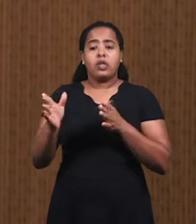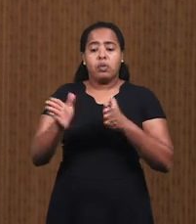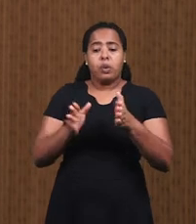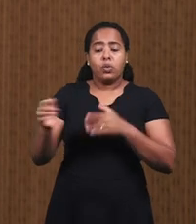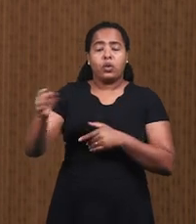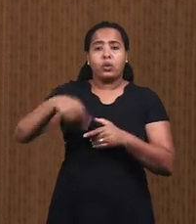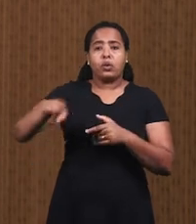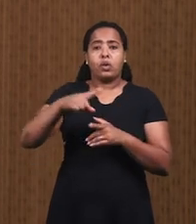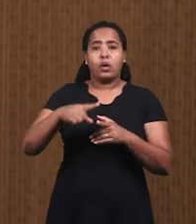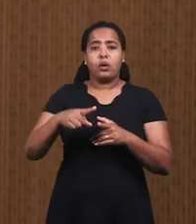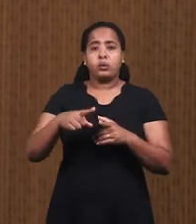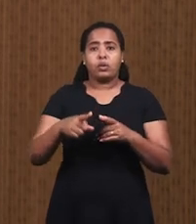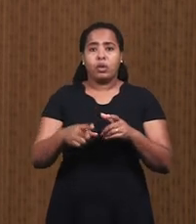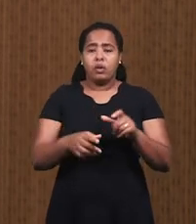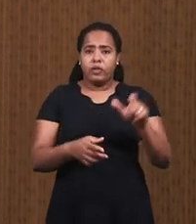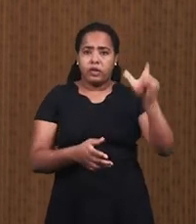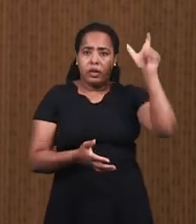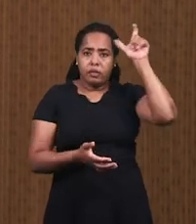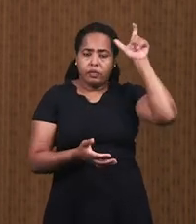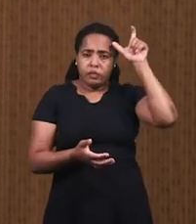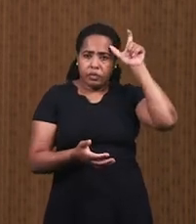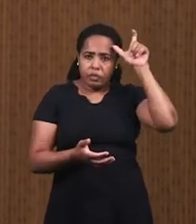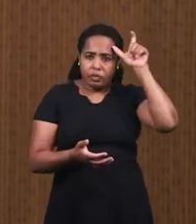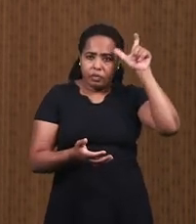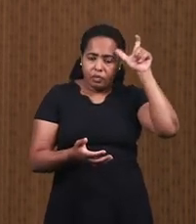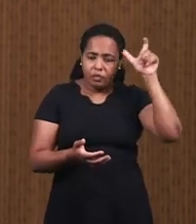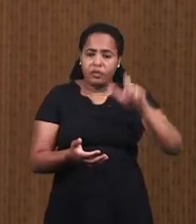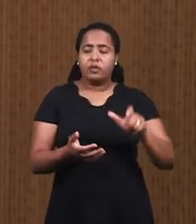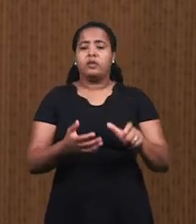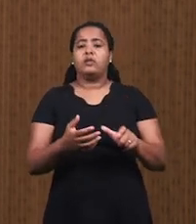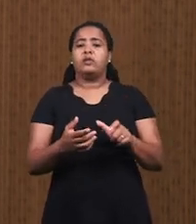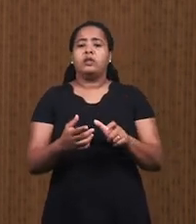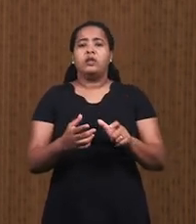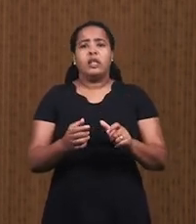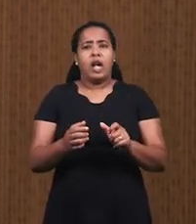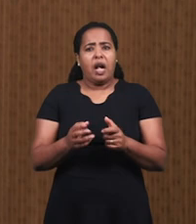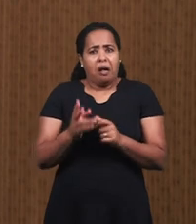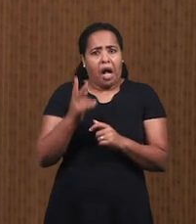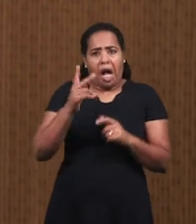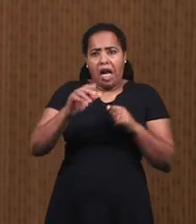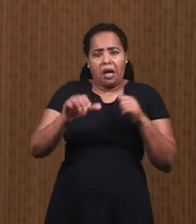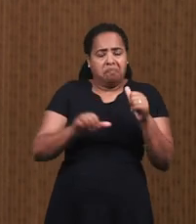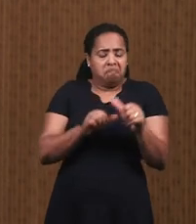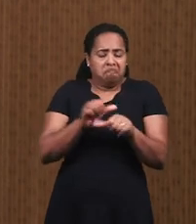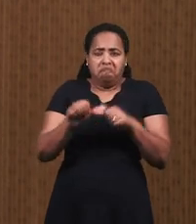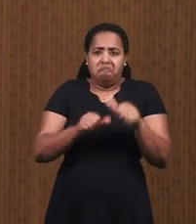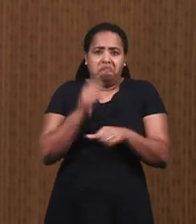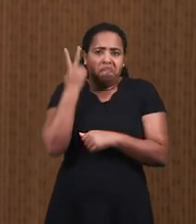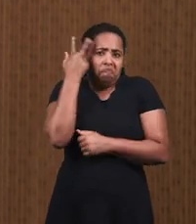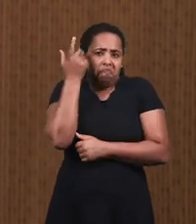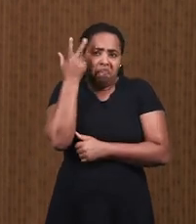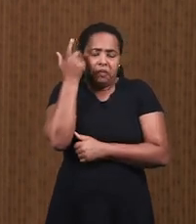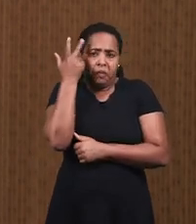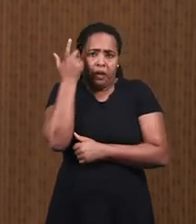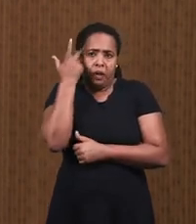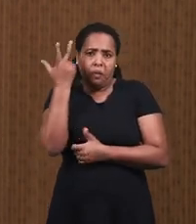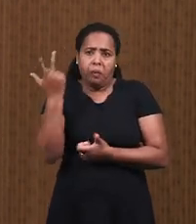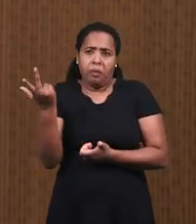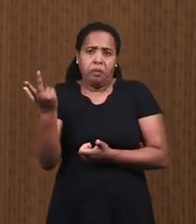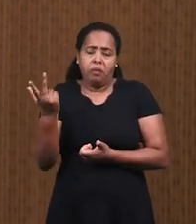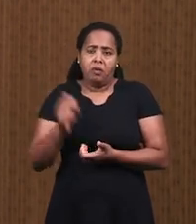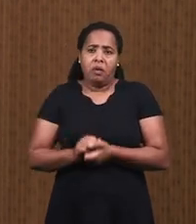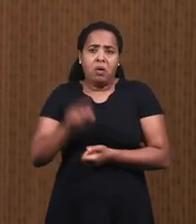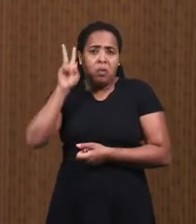Что враг делает в наши дни? Он секуляризирует Слово. Что такое секуляризировать? Когда